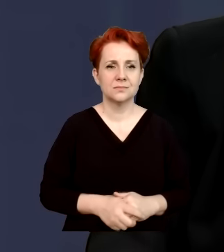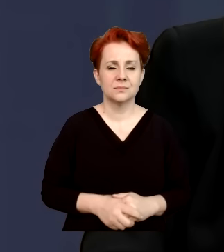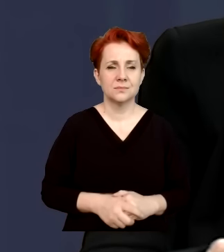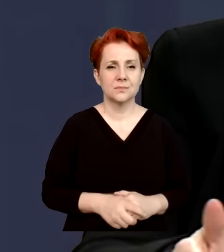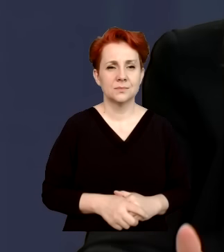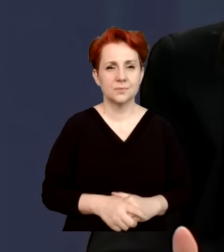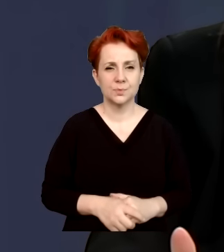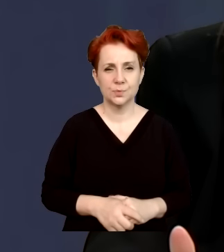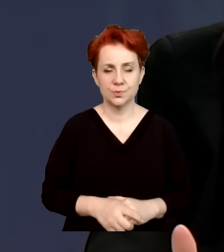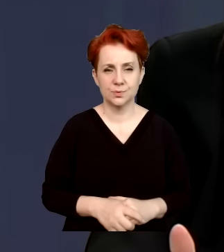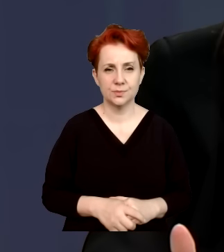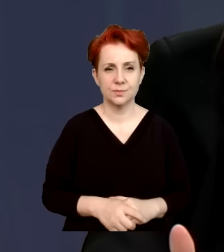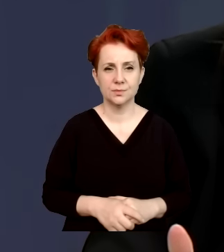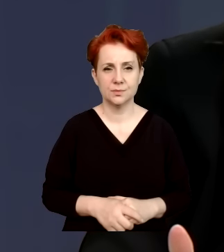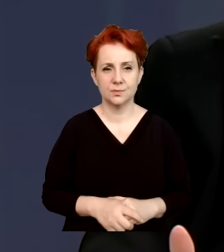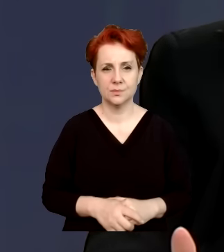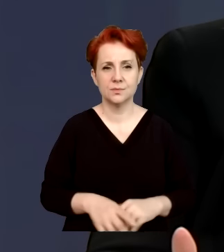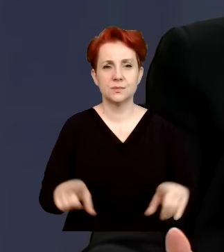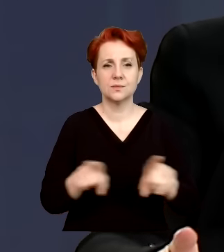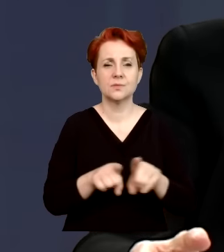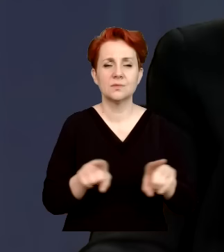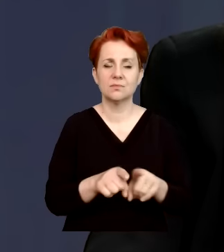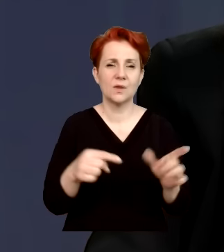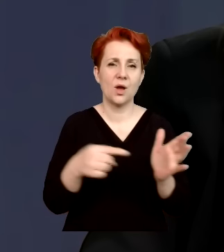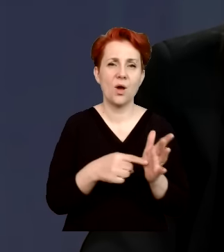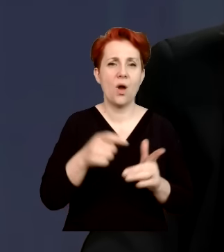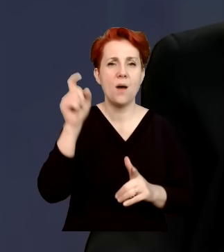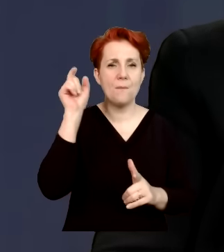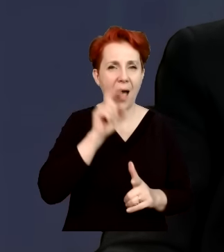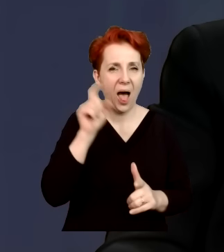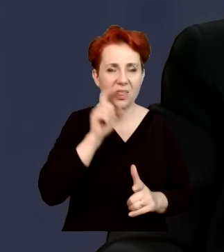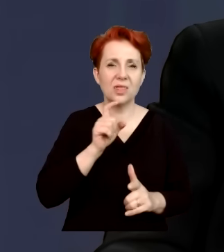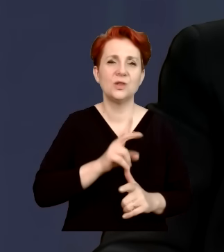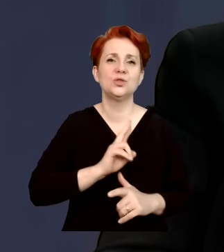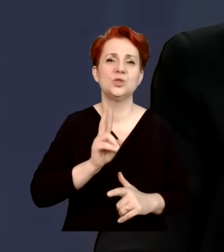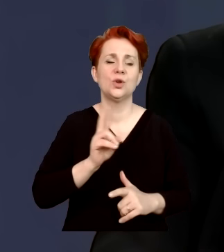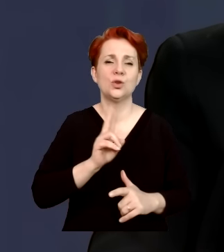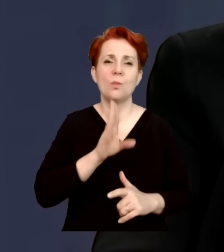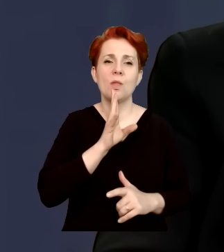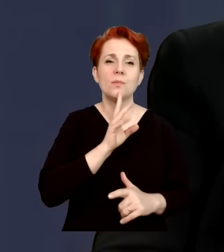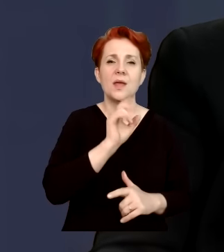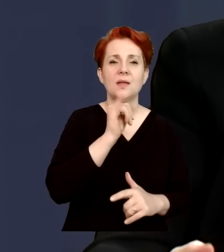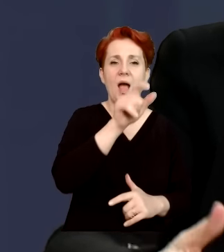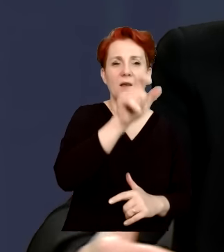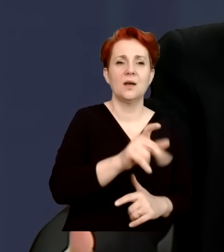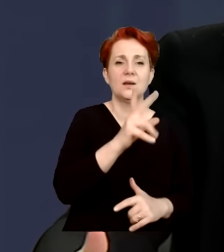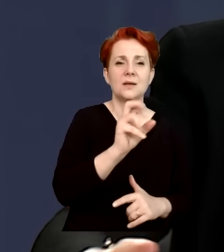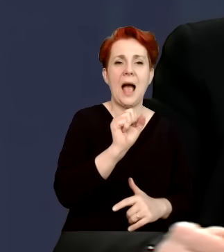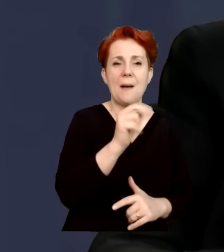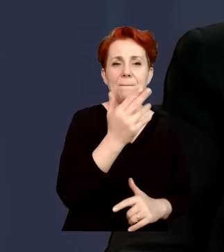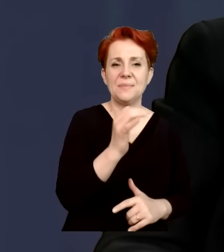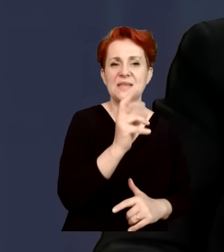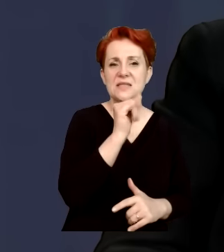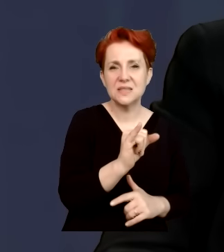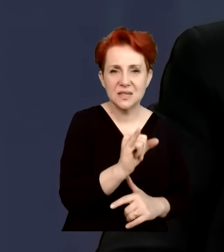którzy torturowali Mariusza Kamińskiego na siłę, pakując mu dożywianie, wiedząc, że za